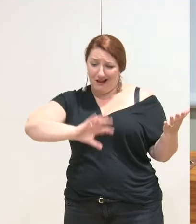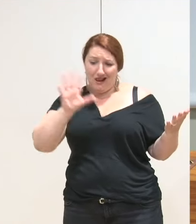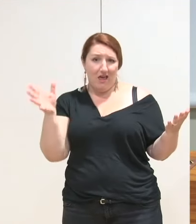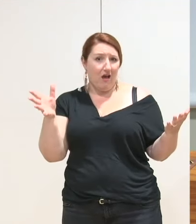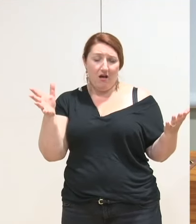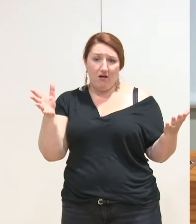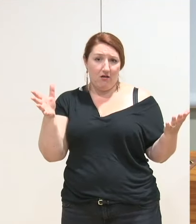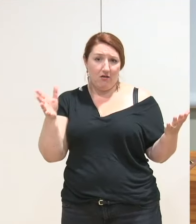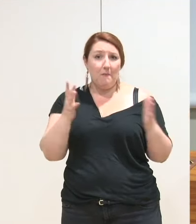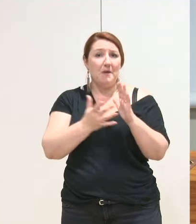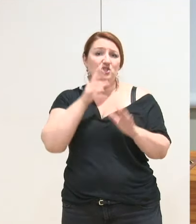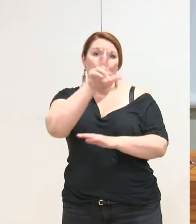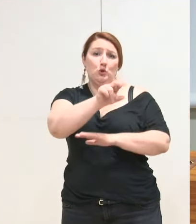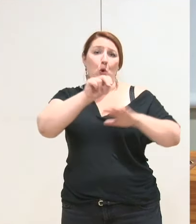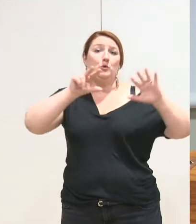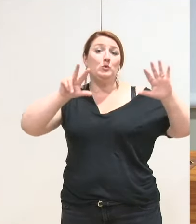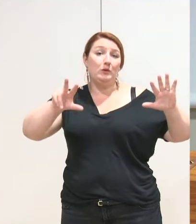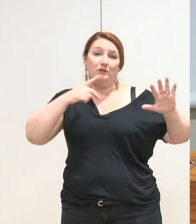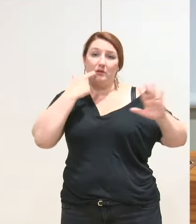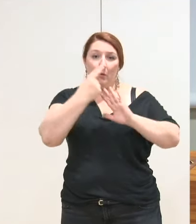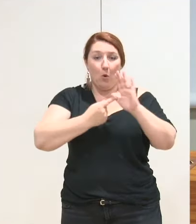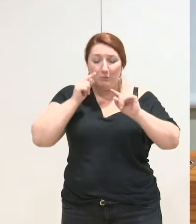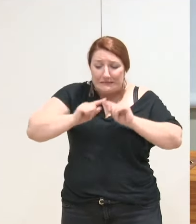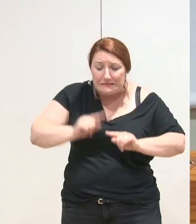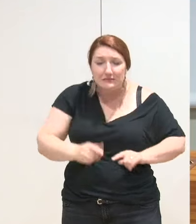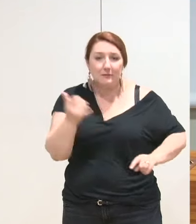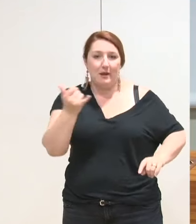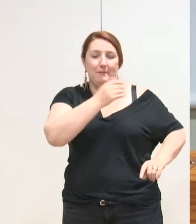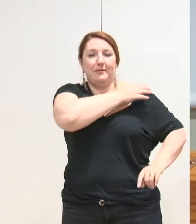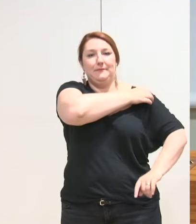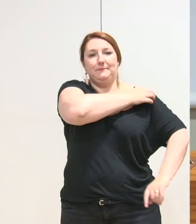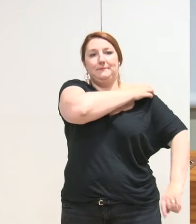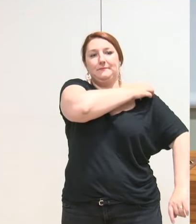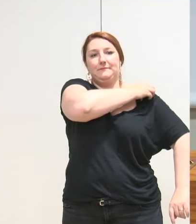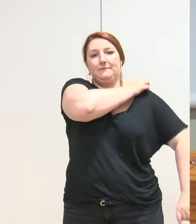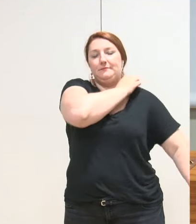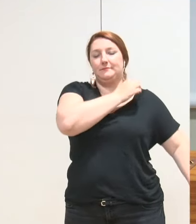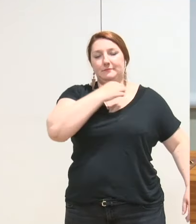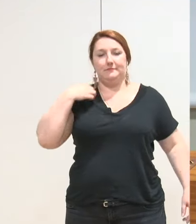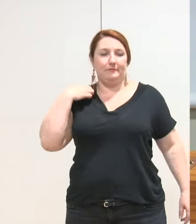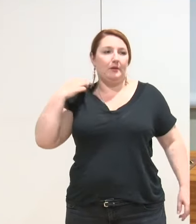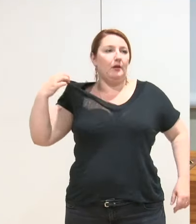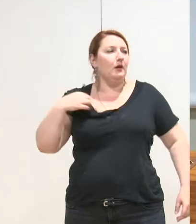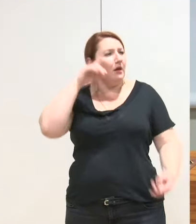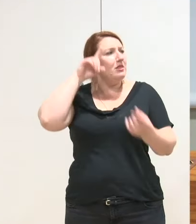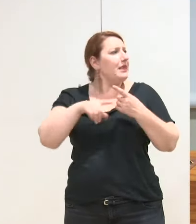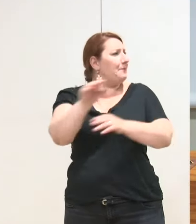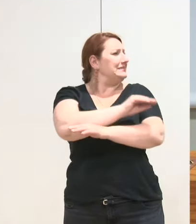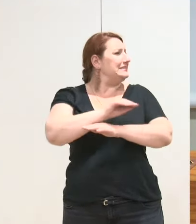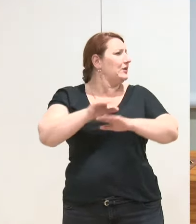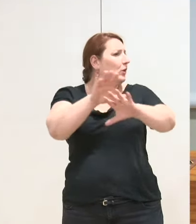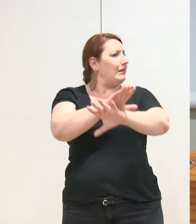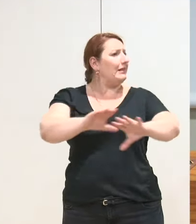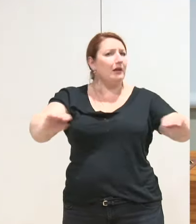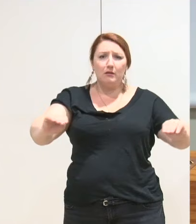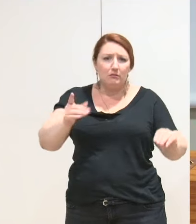transparente page 38 donc je n'y reviens pas sur les enjeux de tranquillité nous assumons de